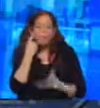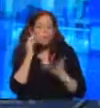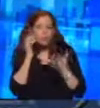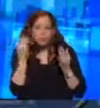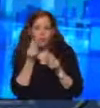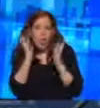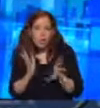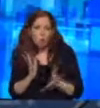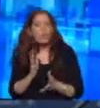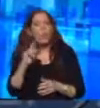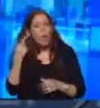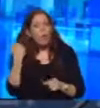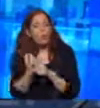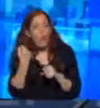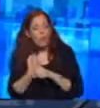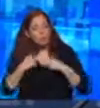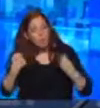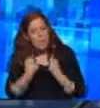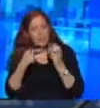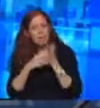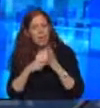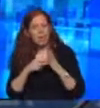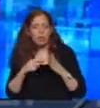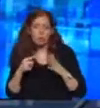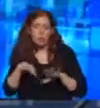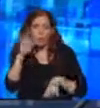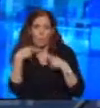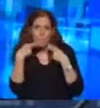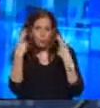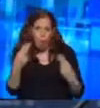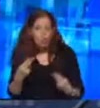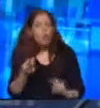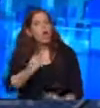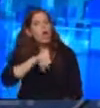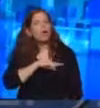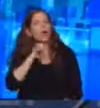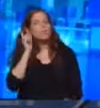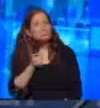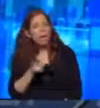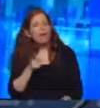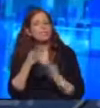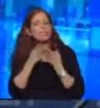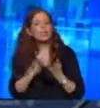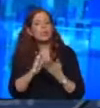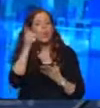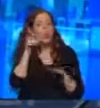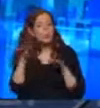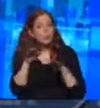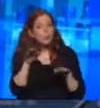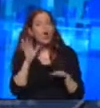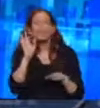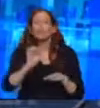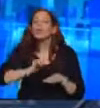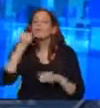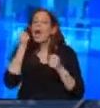פועלים במרץ כדי להביא פתרון לעניין. אנחנו נצטרך את הסיוע של ראש הממשלה, של